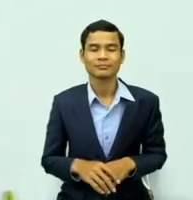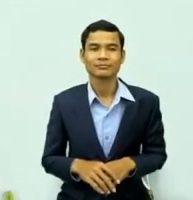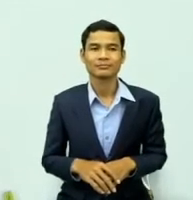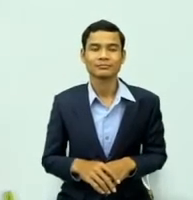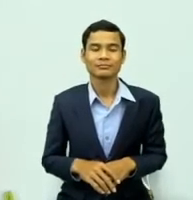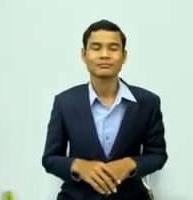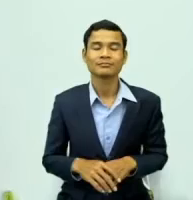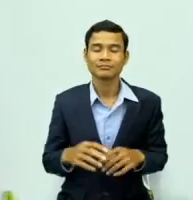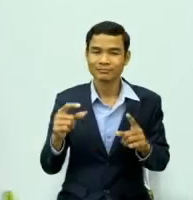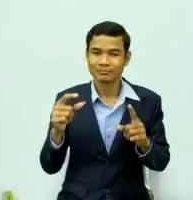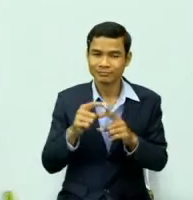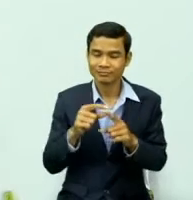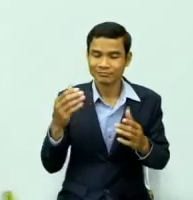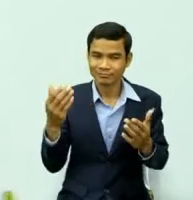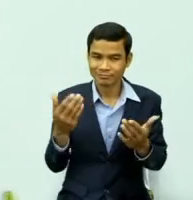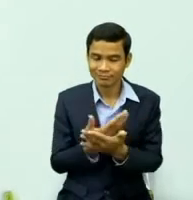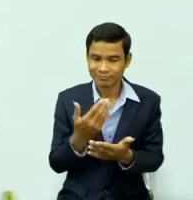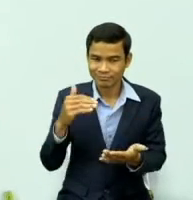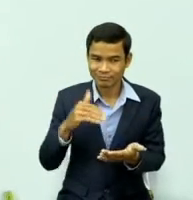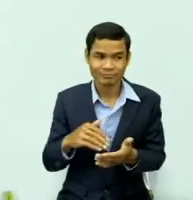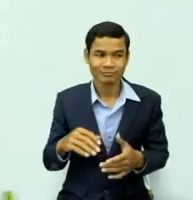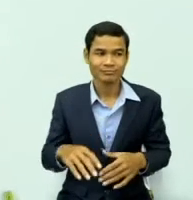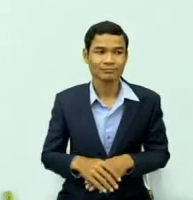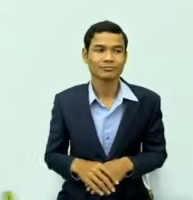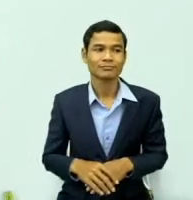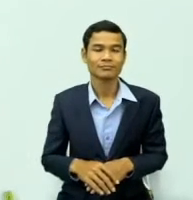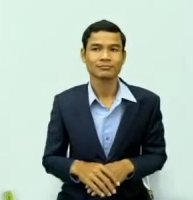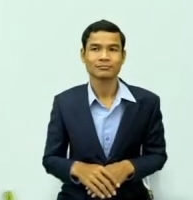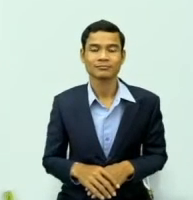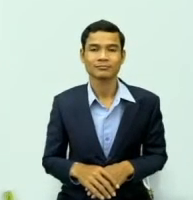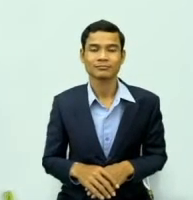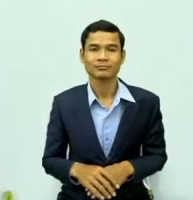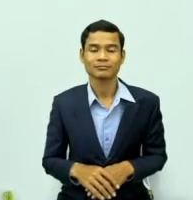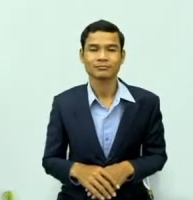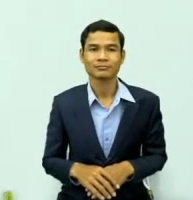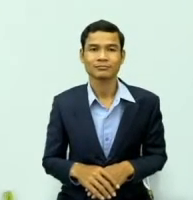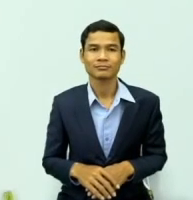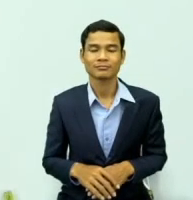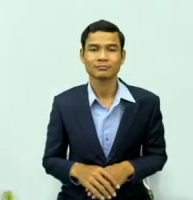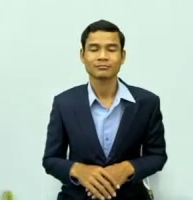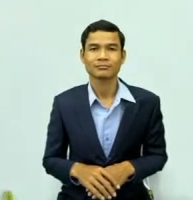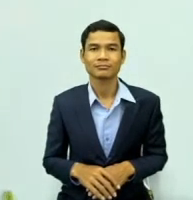này cụ cụ ấy sát một đồng tiết chà